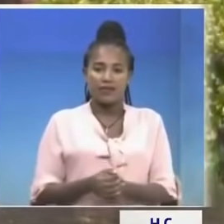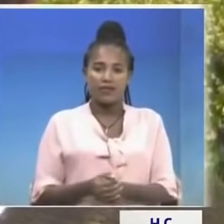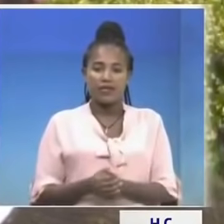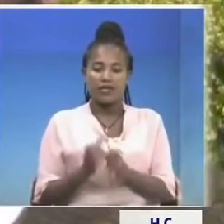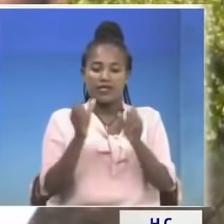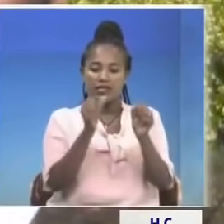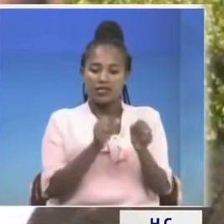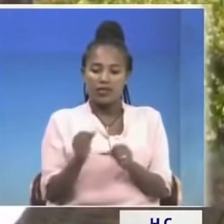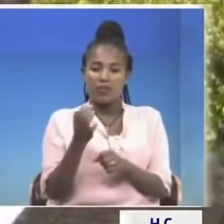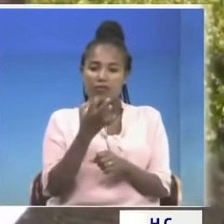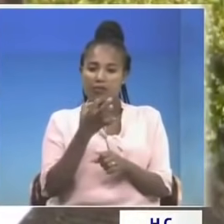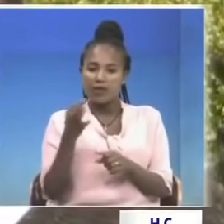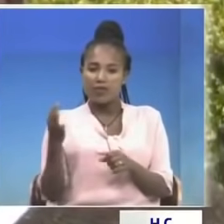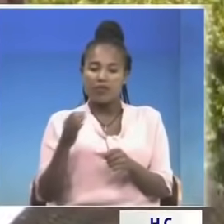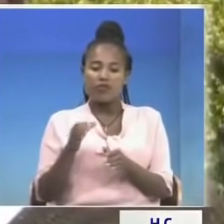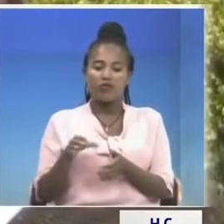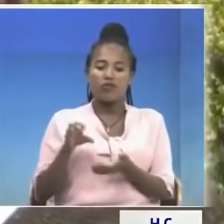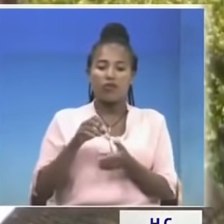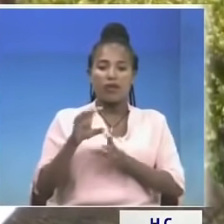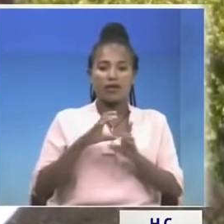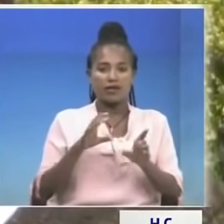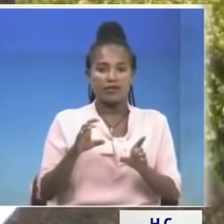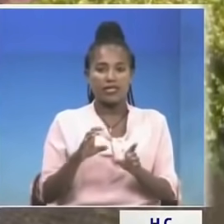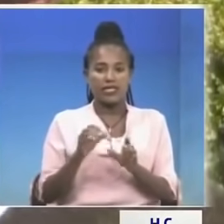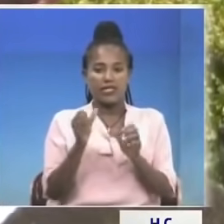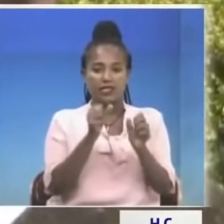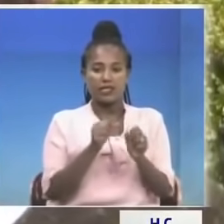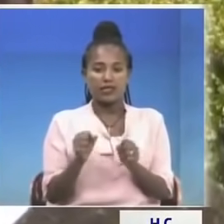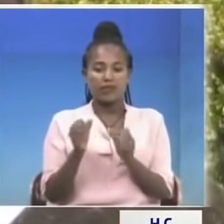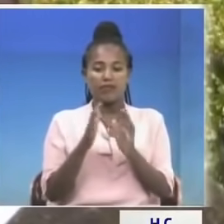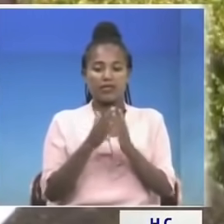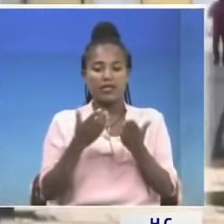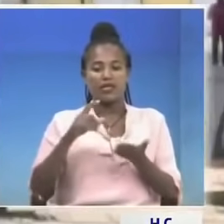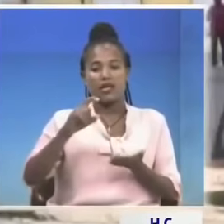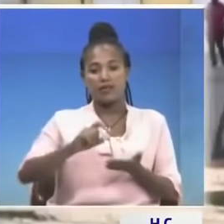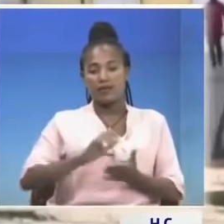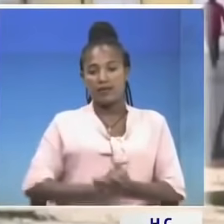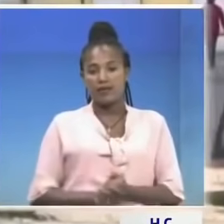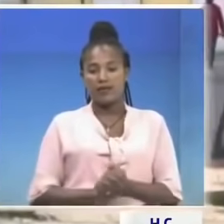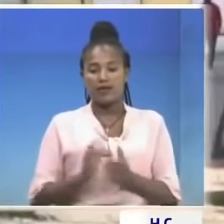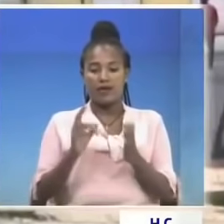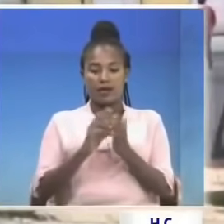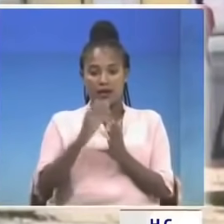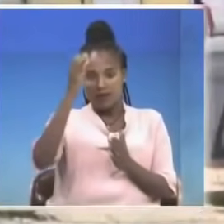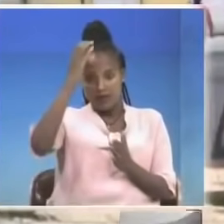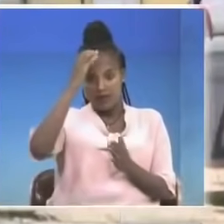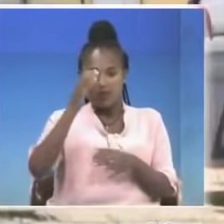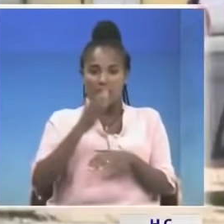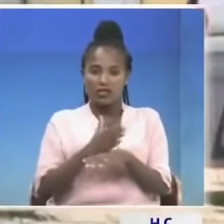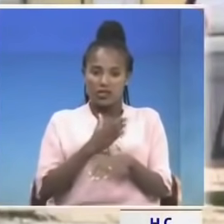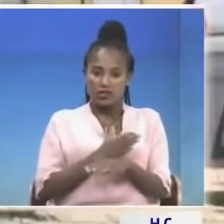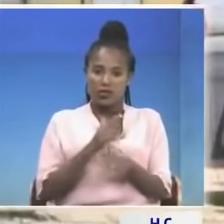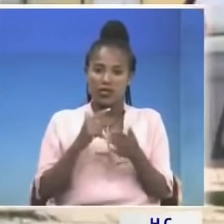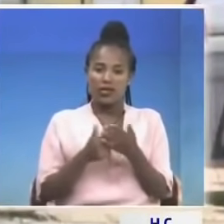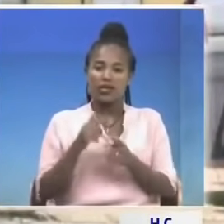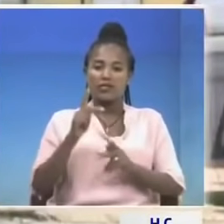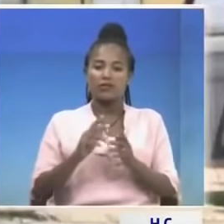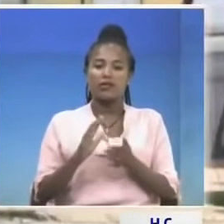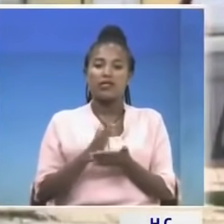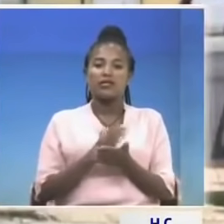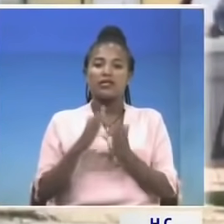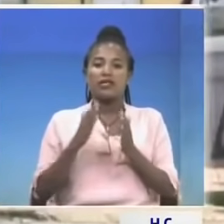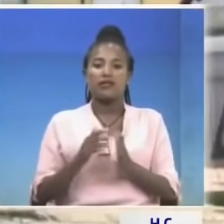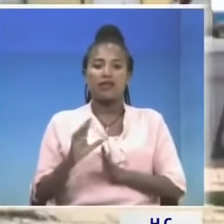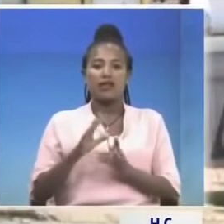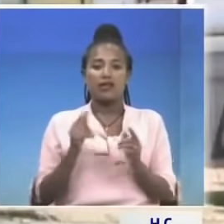ሲስተሙ በደንብ ፍሎ የሚያደርግበት ሲስተም መዘርጋት መቻል አለበት። የህገ መንግስቱን አሻሽሎ ይህን ህዝብ ተሳታፊ